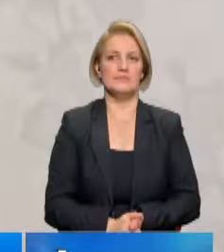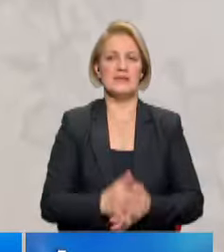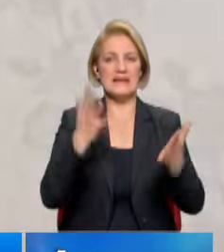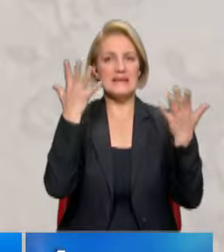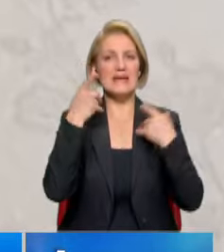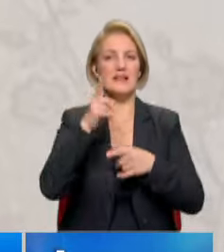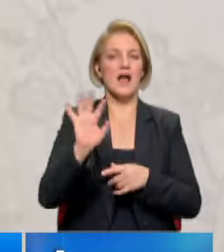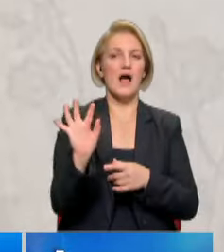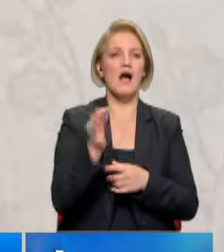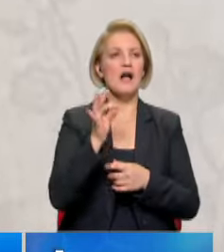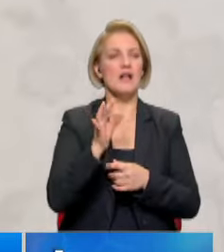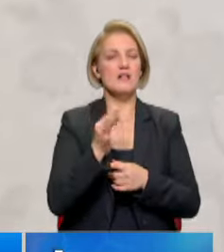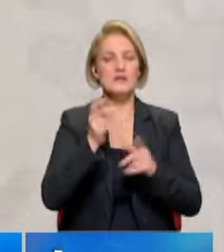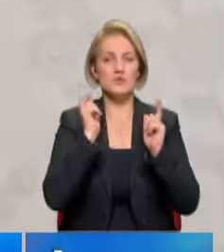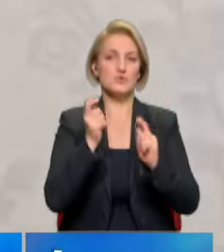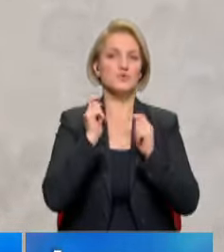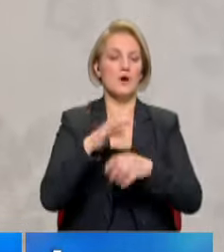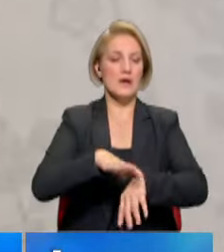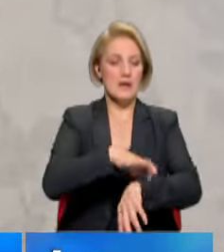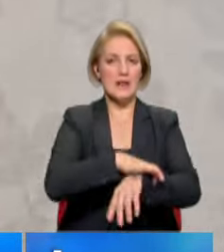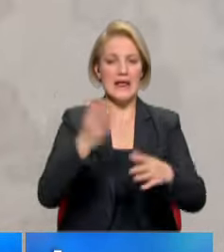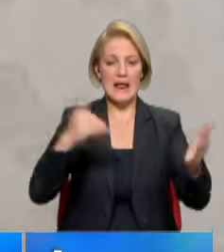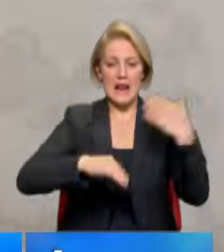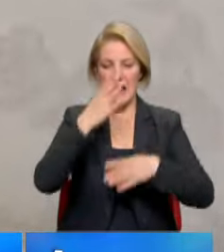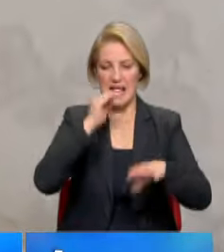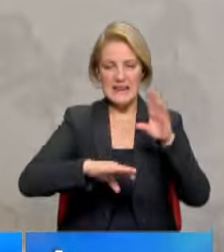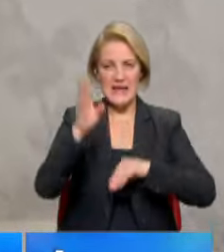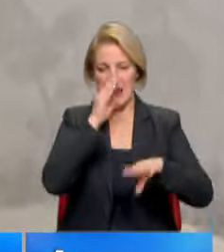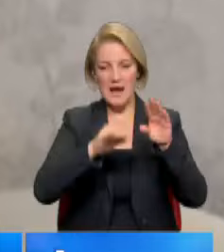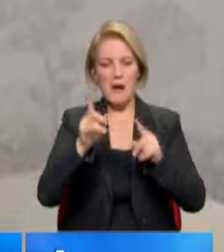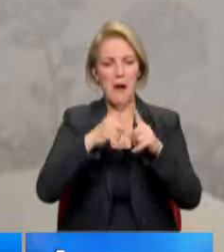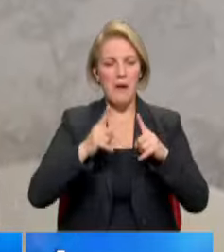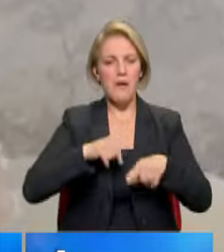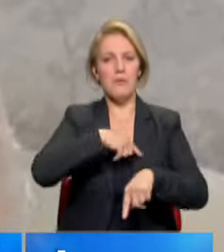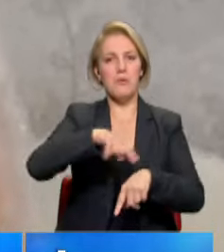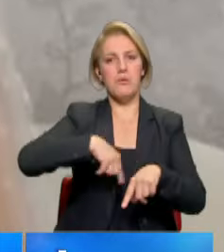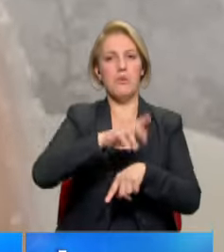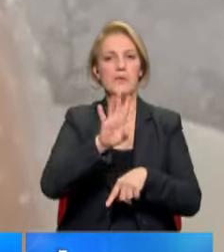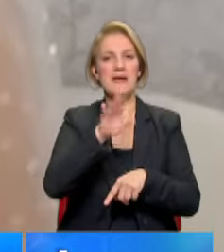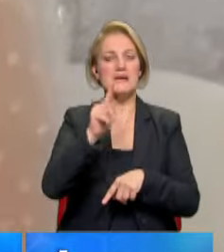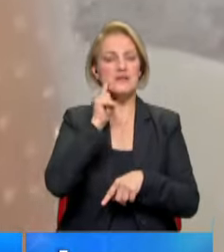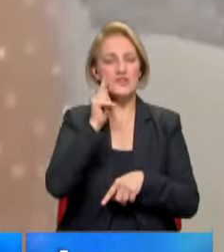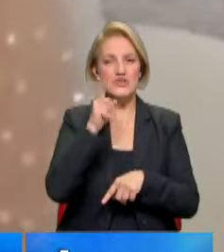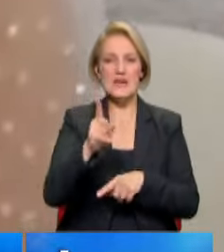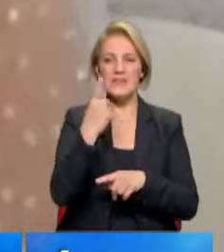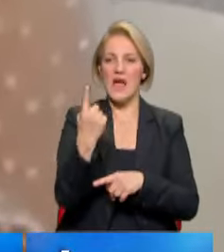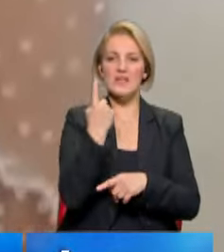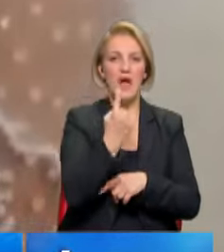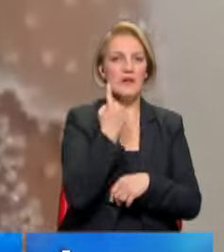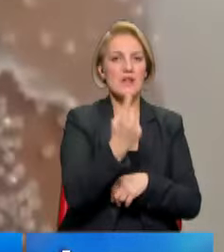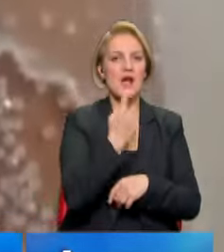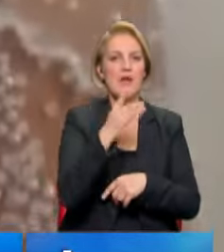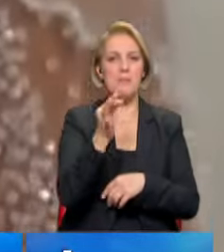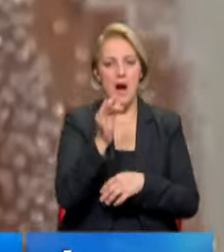Gelin üzerindeki altınları taşımakta zorlandı. Gelen hediyelerin sayımı saatler sürdü. 25 kişi tek tek paraları, altınları